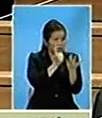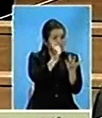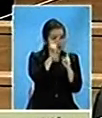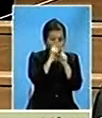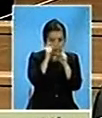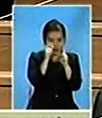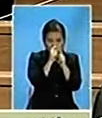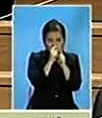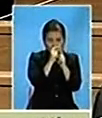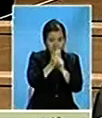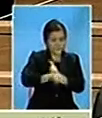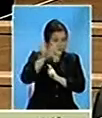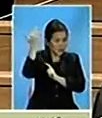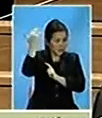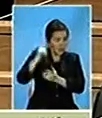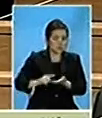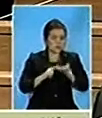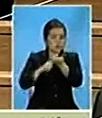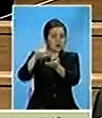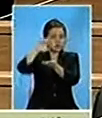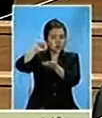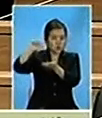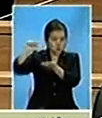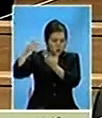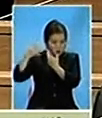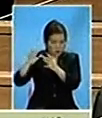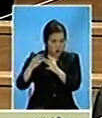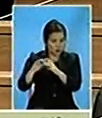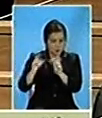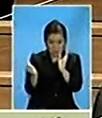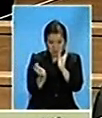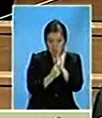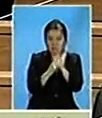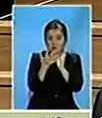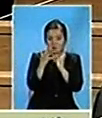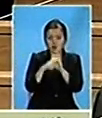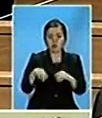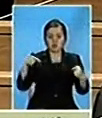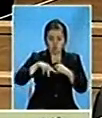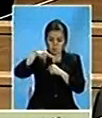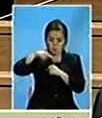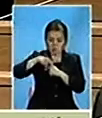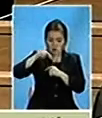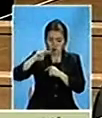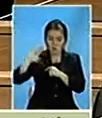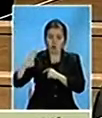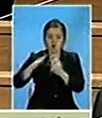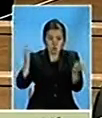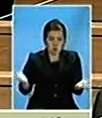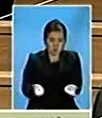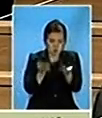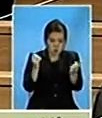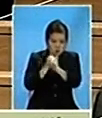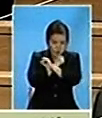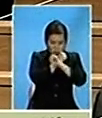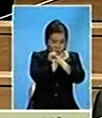ซึ่งผ่านสภาผู้แทนราษฎรเนี่ยเขาไม่ได้ระบุว่าพรบคุ้มครองและส่งเสริมภูมิปั